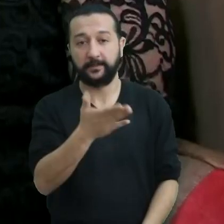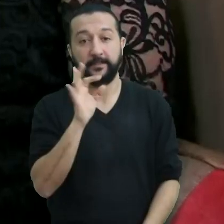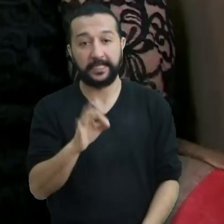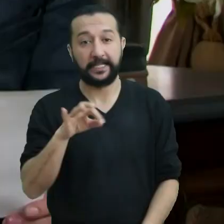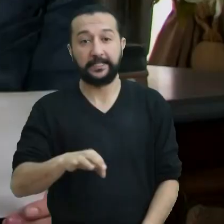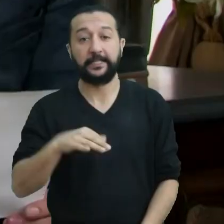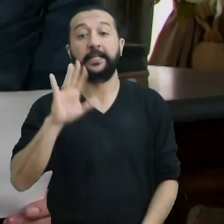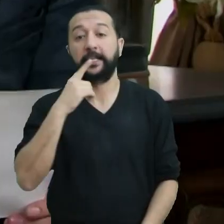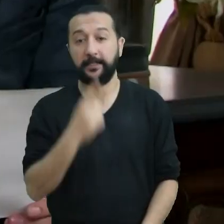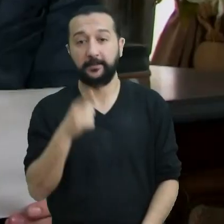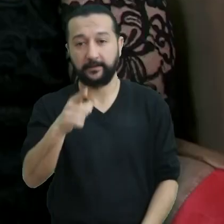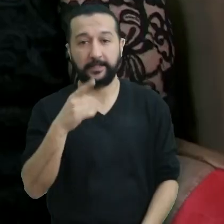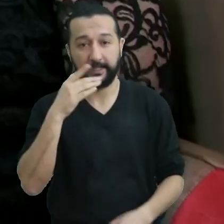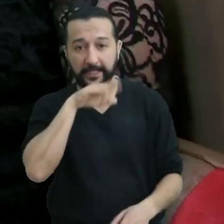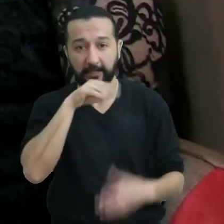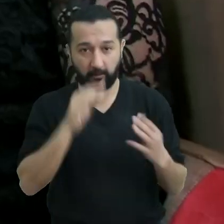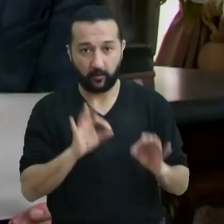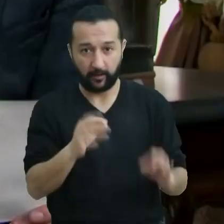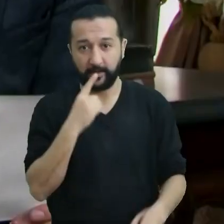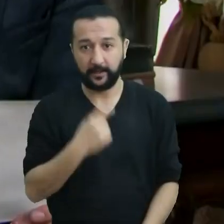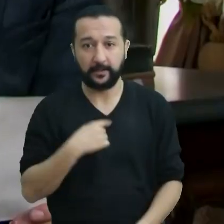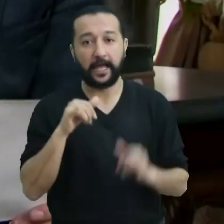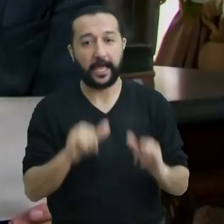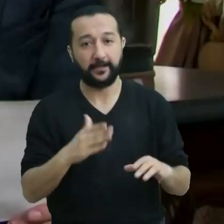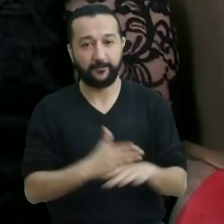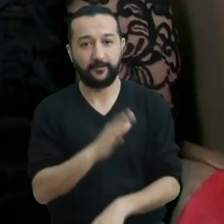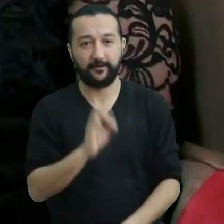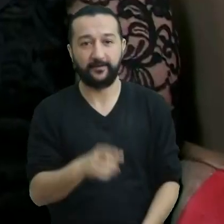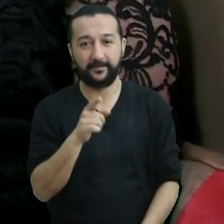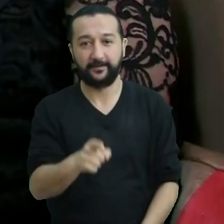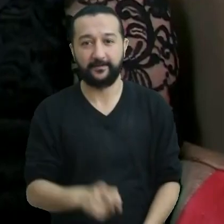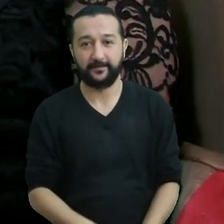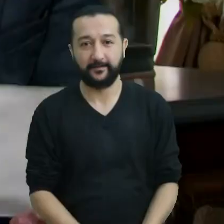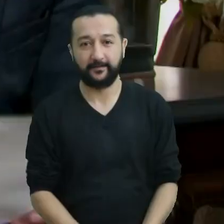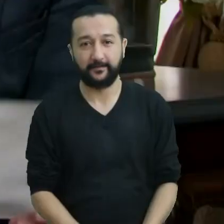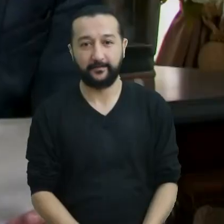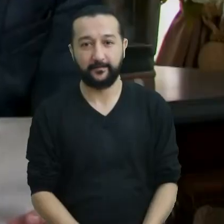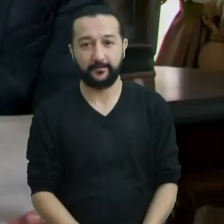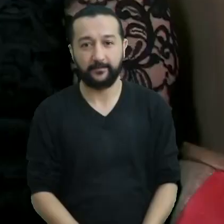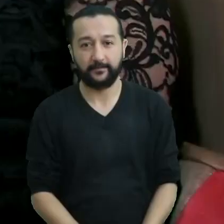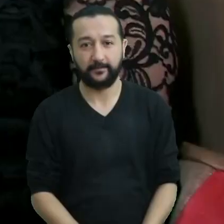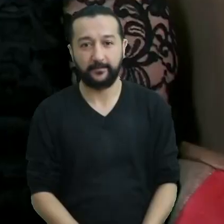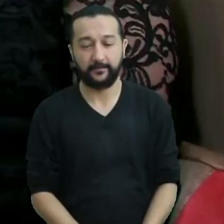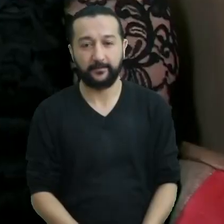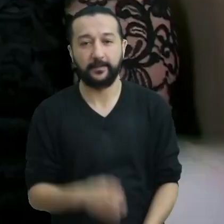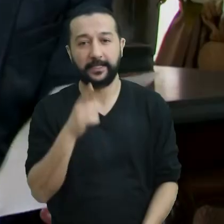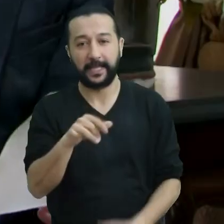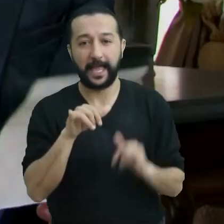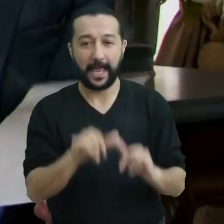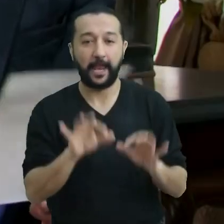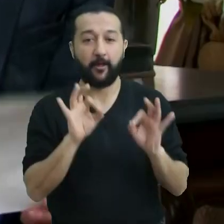Yani şimdi diyorsun ki posan geldi geriye, öyle mi? Aynen öyle. Nurhan Sarp'ın kolunu dürttü.